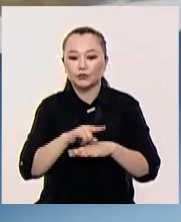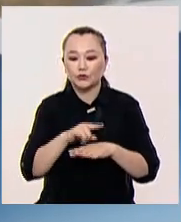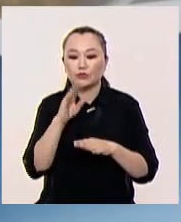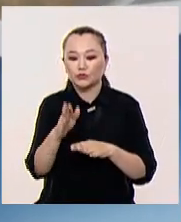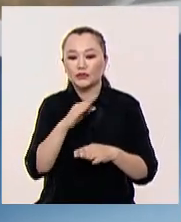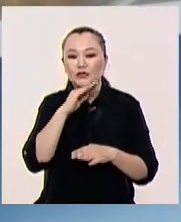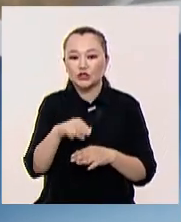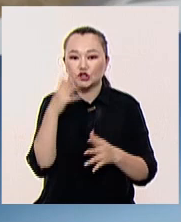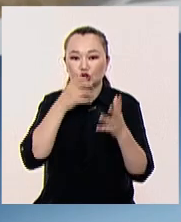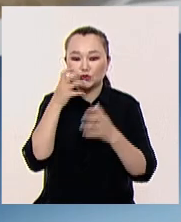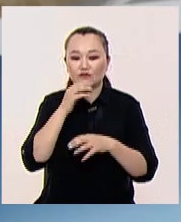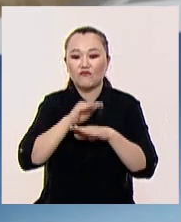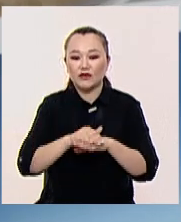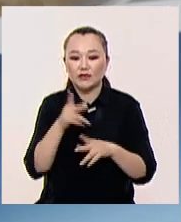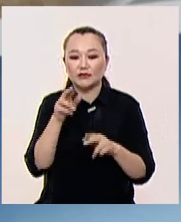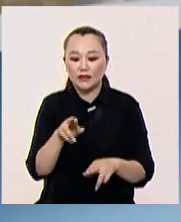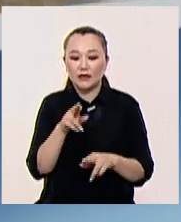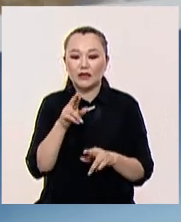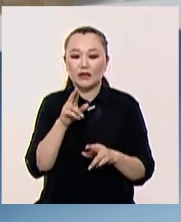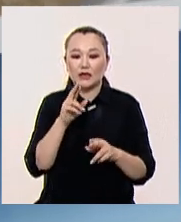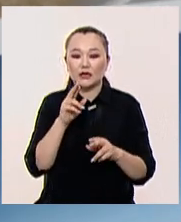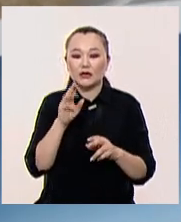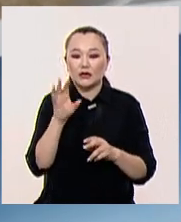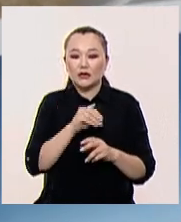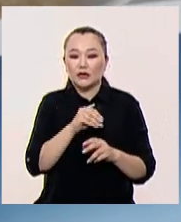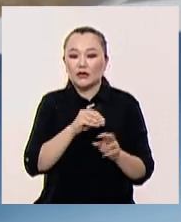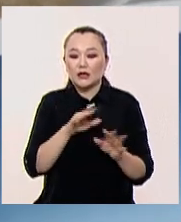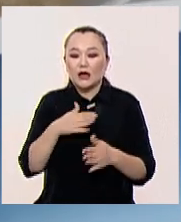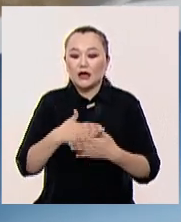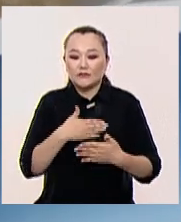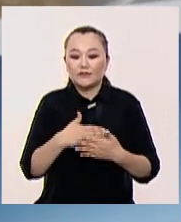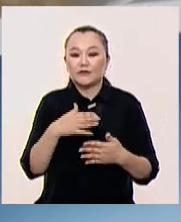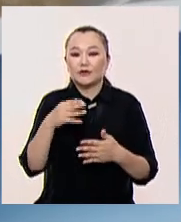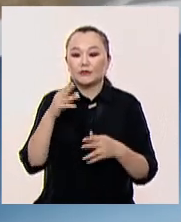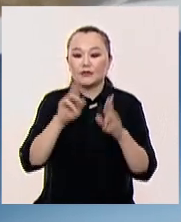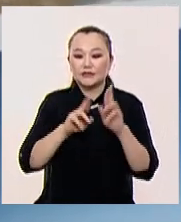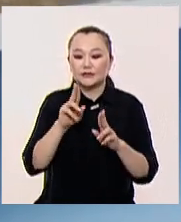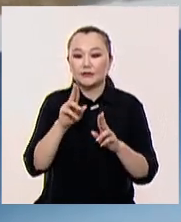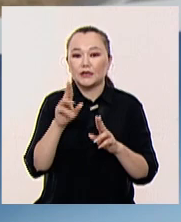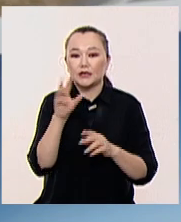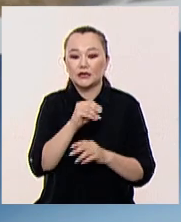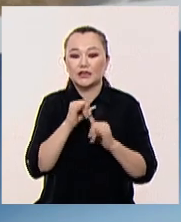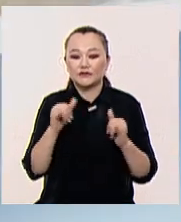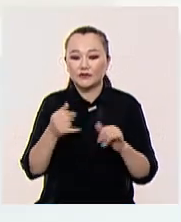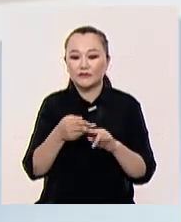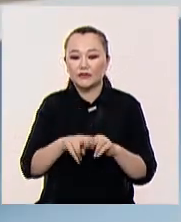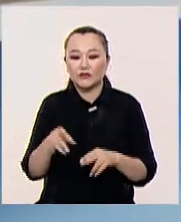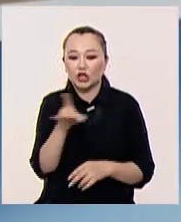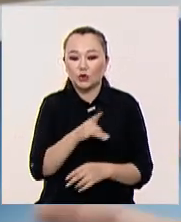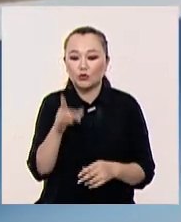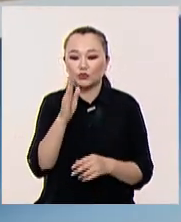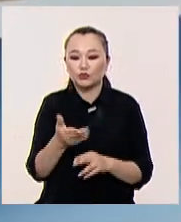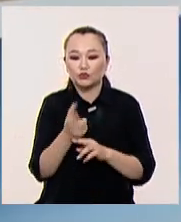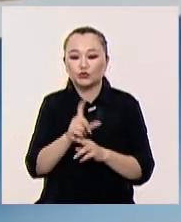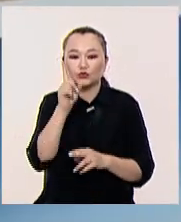будет достаточно серьезным фактором для стимулирования деловой активности, вообще в принципе для стимулирования развития всего этого региона. Это будет